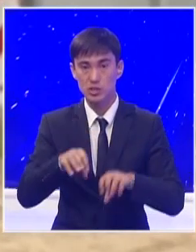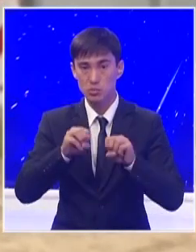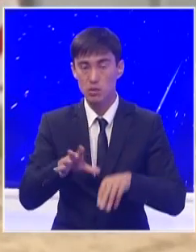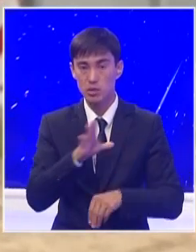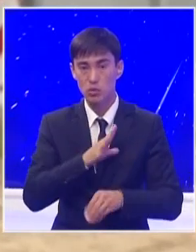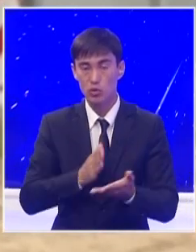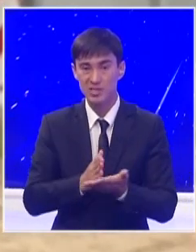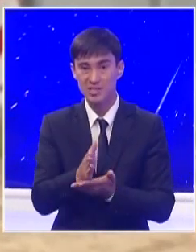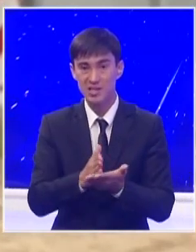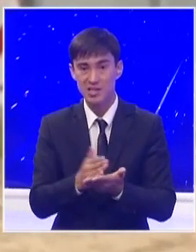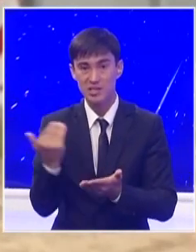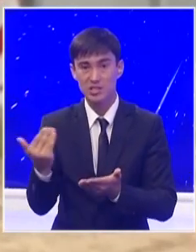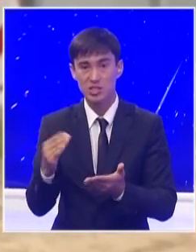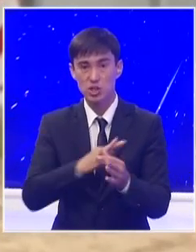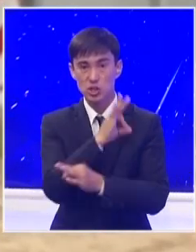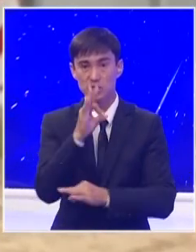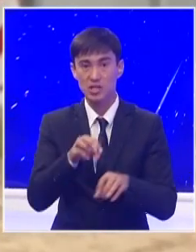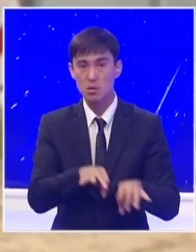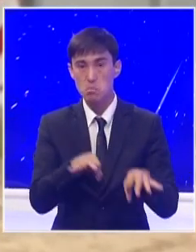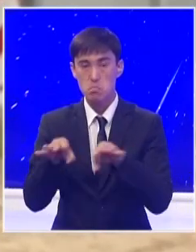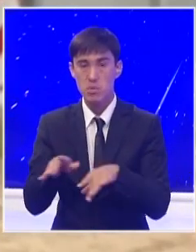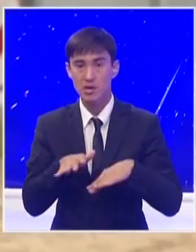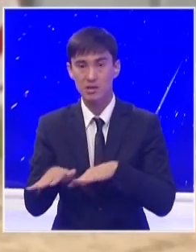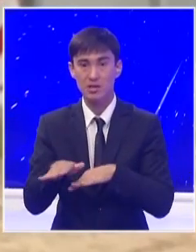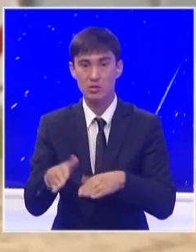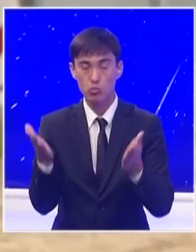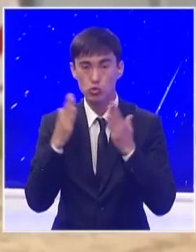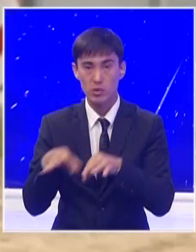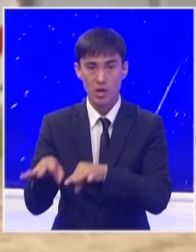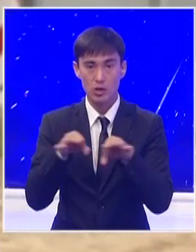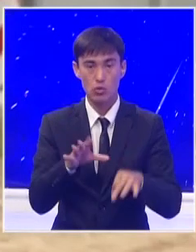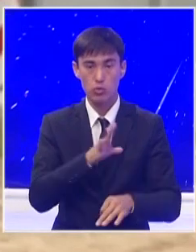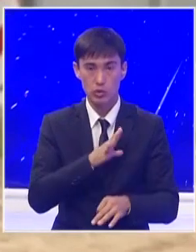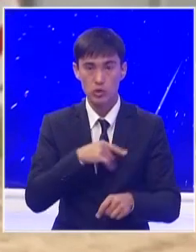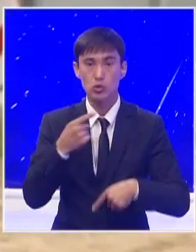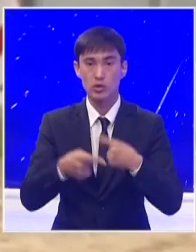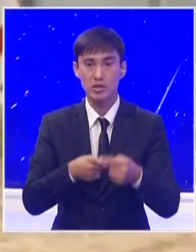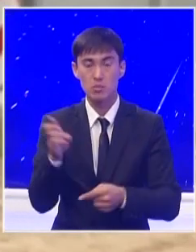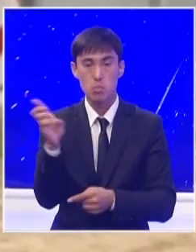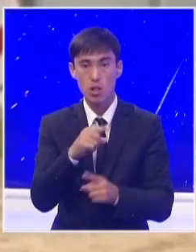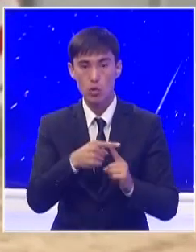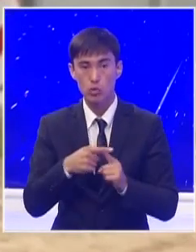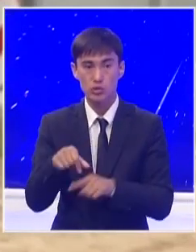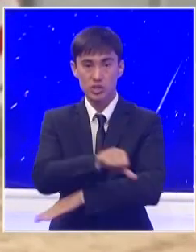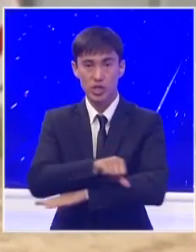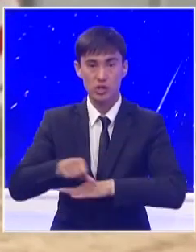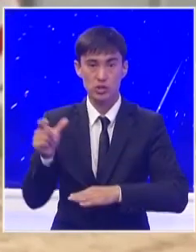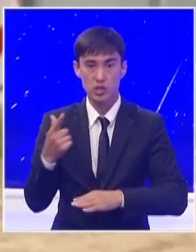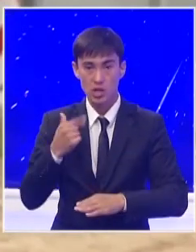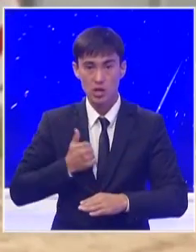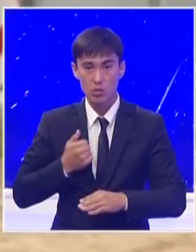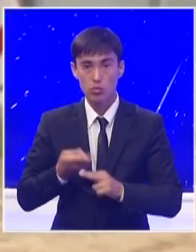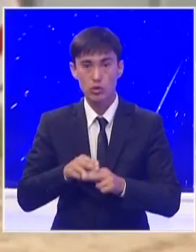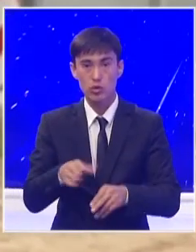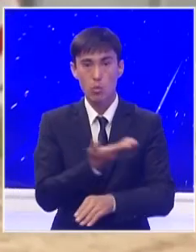Оның стратегиясы таяу шығыстан мигранттарды, негізінен мұсылмандарды әкелу болды. Содан кейін Беларусия шекарашылары бұл адамдарды